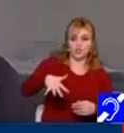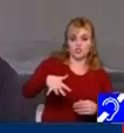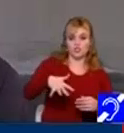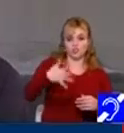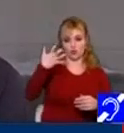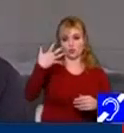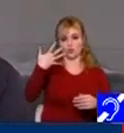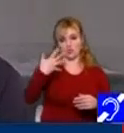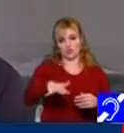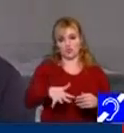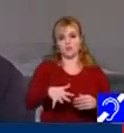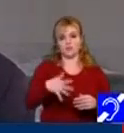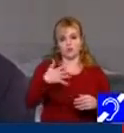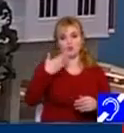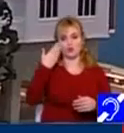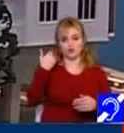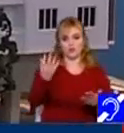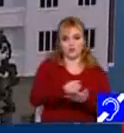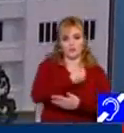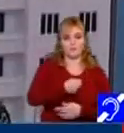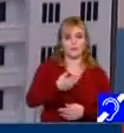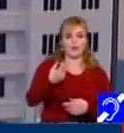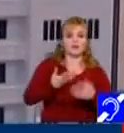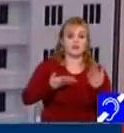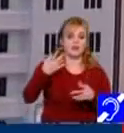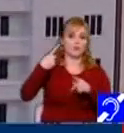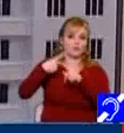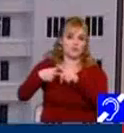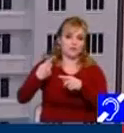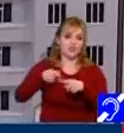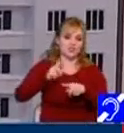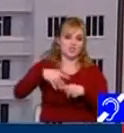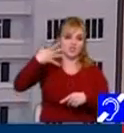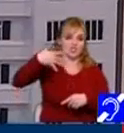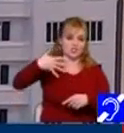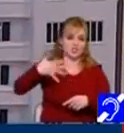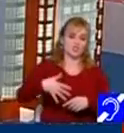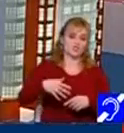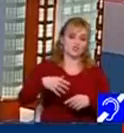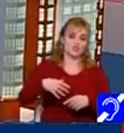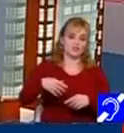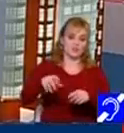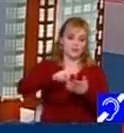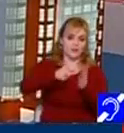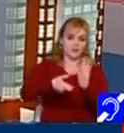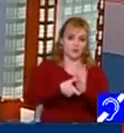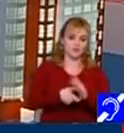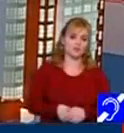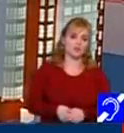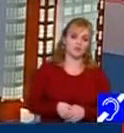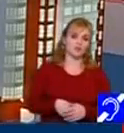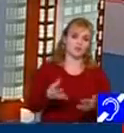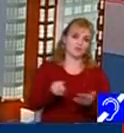euro, ușor de găsit pe piață acest preț, și dacă mulțim la aceleași 50 de metri pătrați, noi primim, să spunem, un